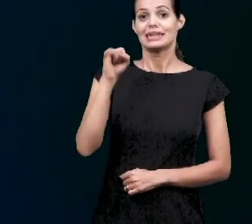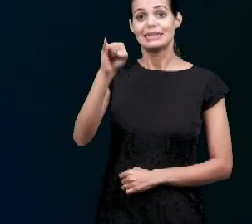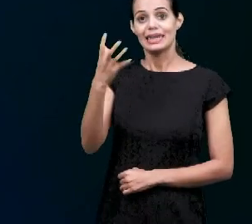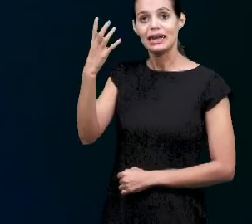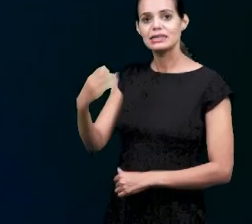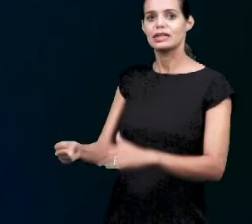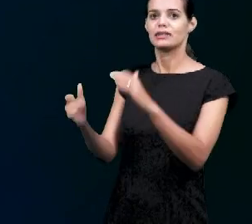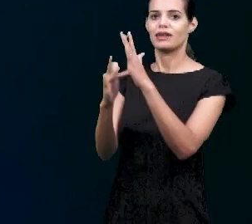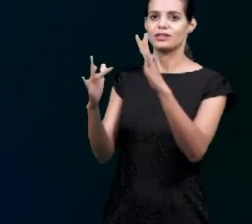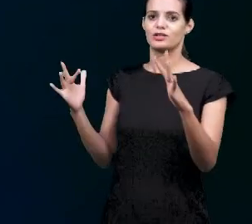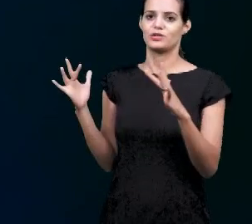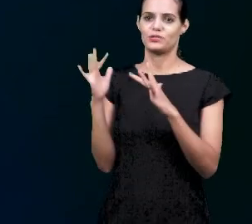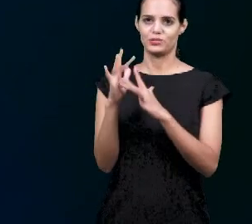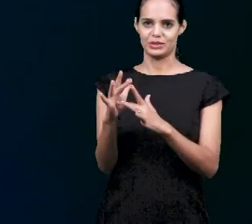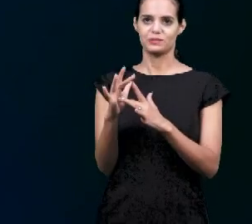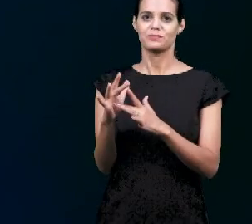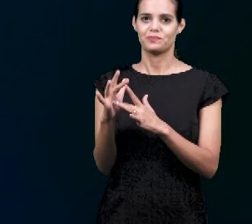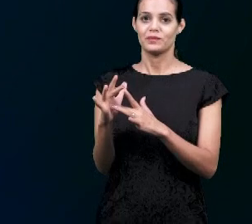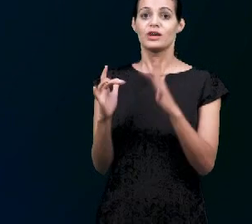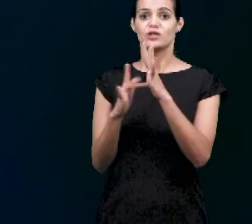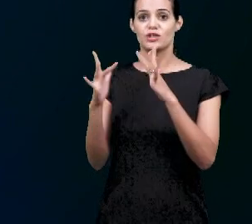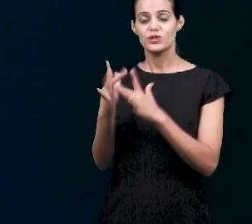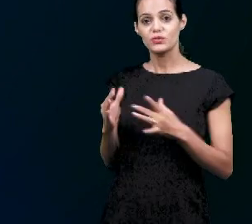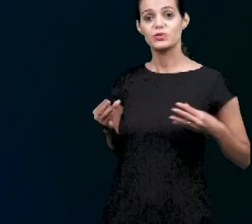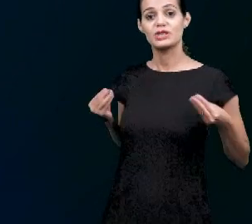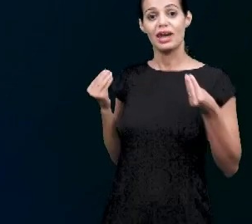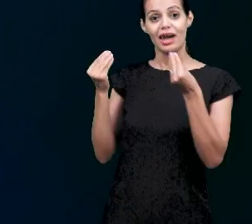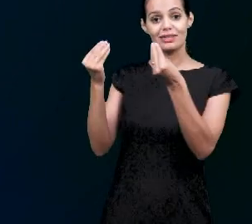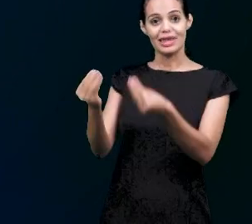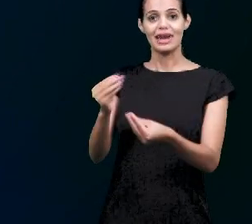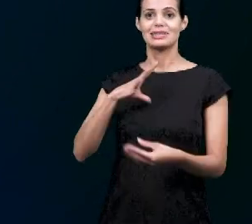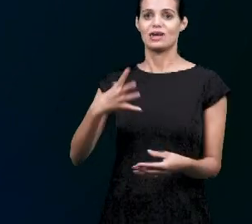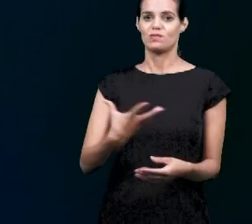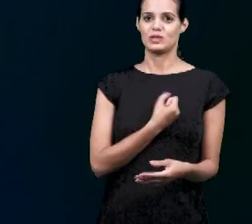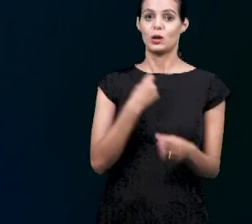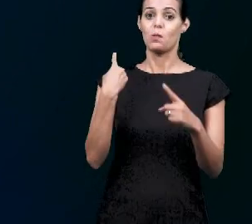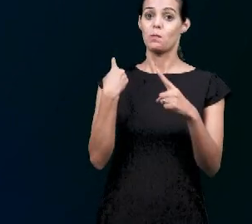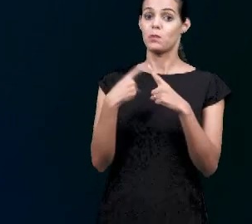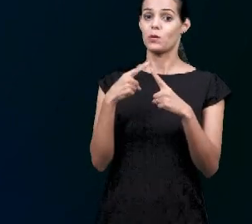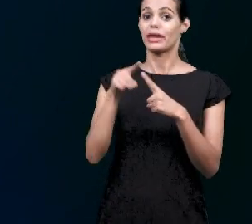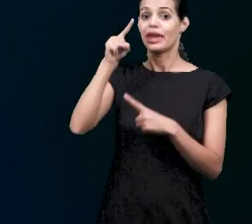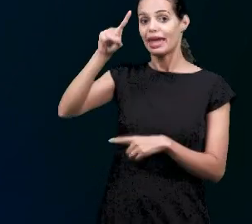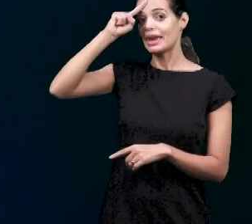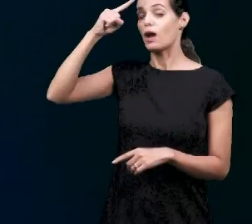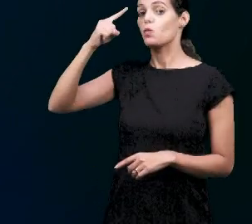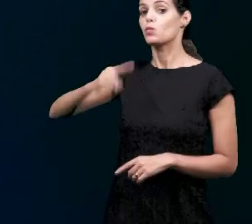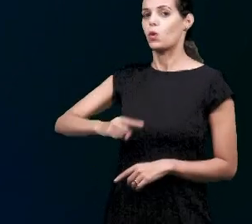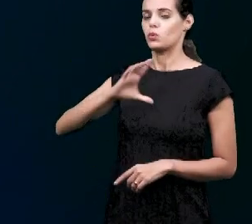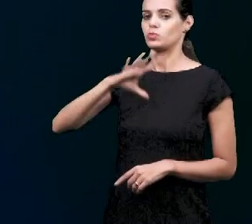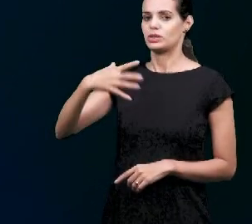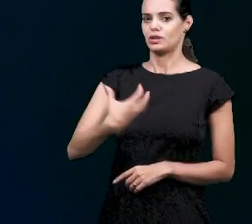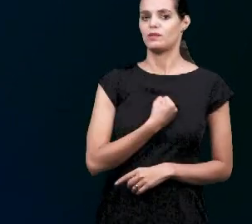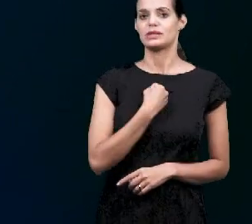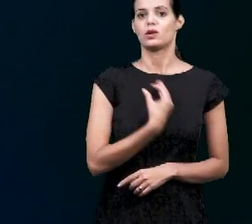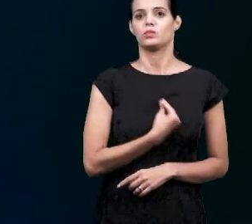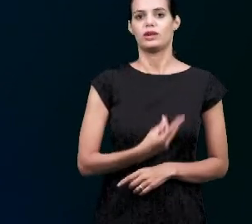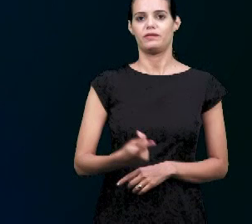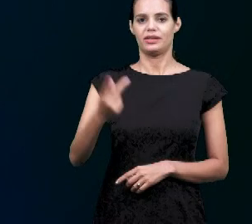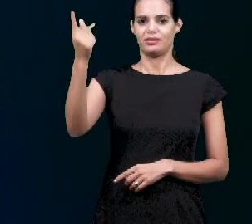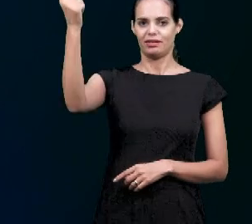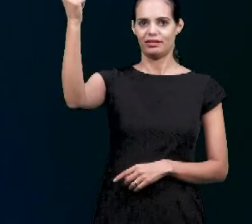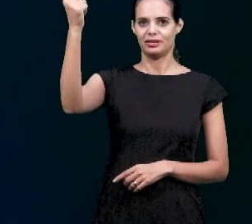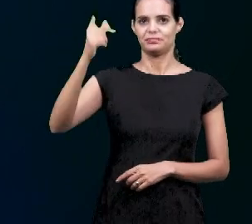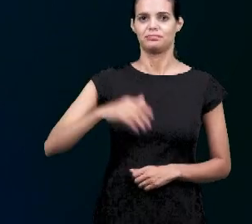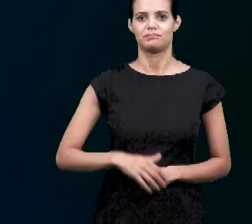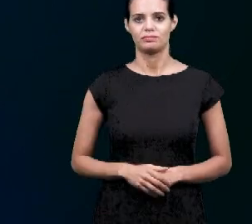La religion nous dit dans le verset 11 et 12, tu n'as pas de quoi enlever, le puits est profond, et où a cette eau